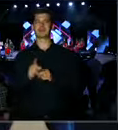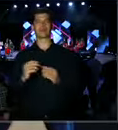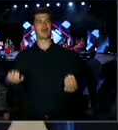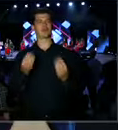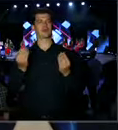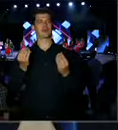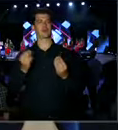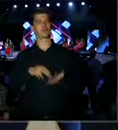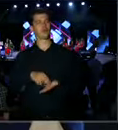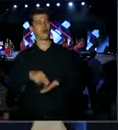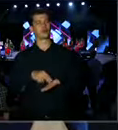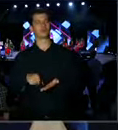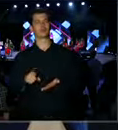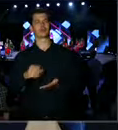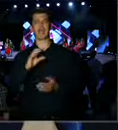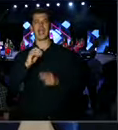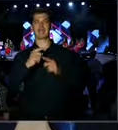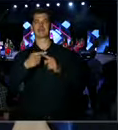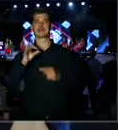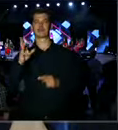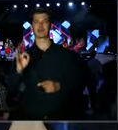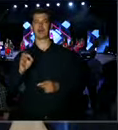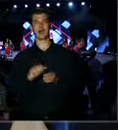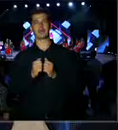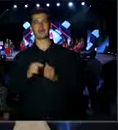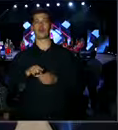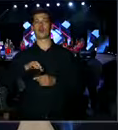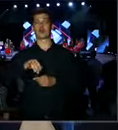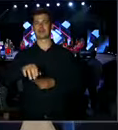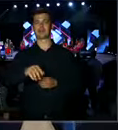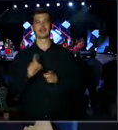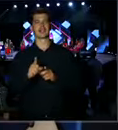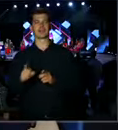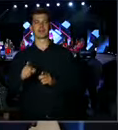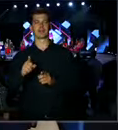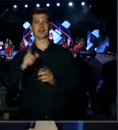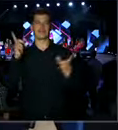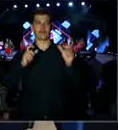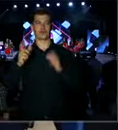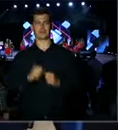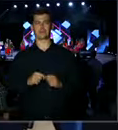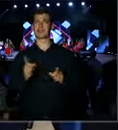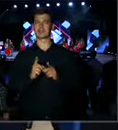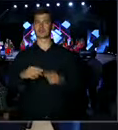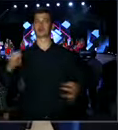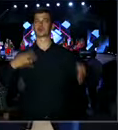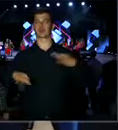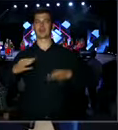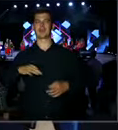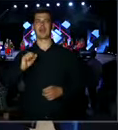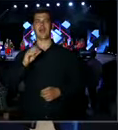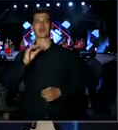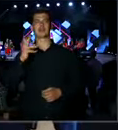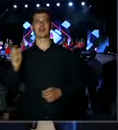reedukacji chodu na egzoszkielecie lub lokomacie oraz sesję fotograficzną, a także suknie od